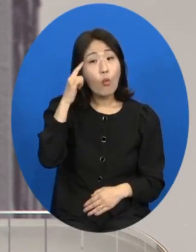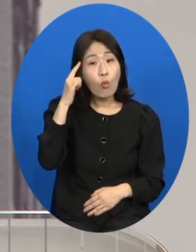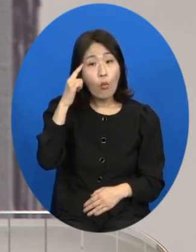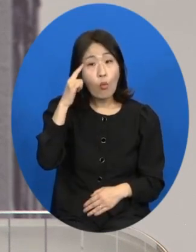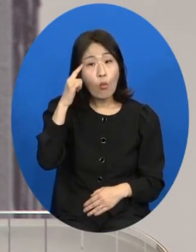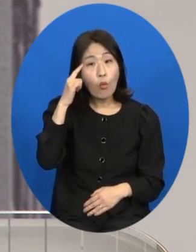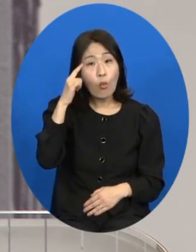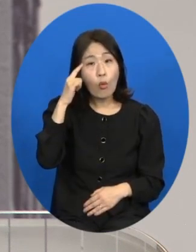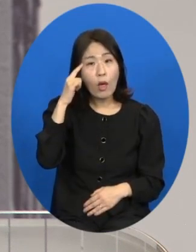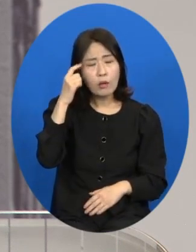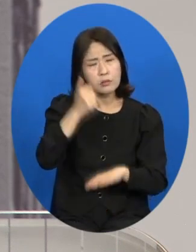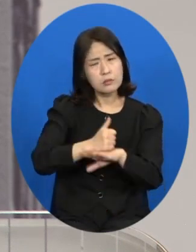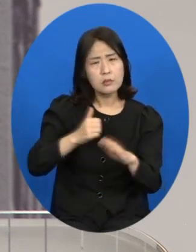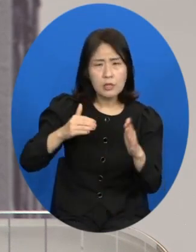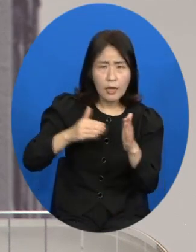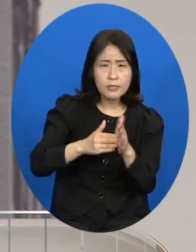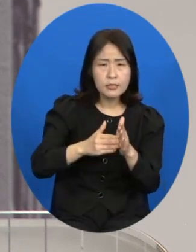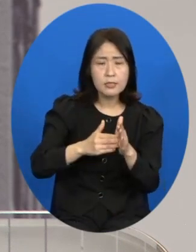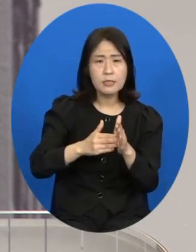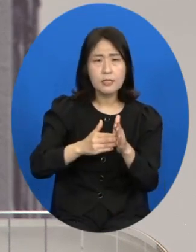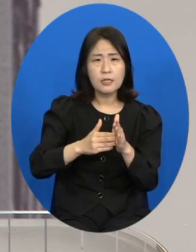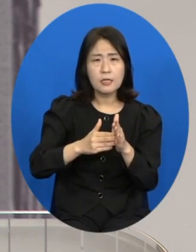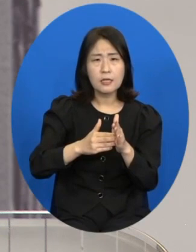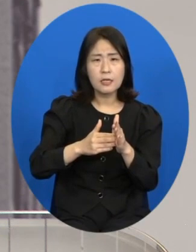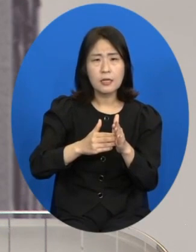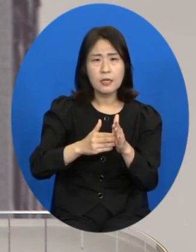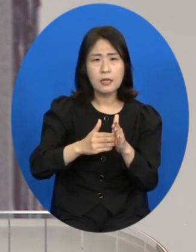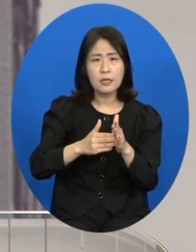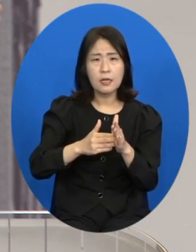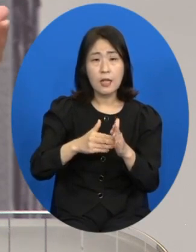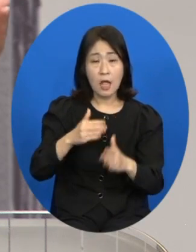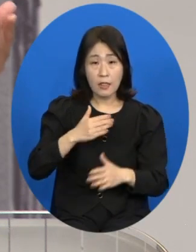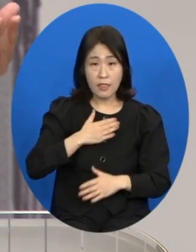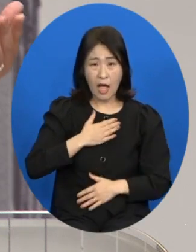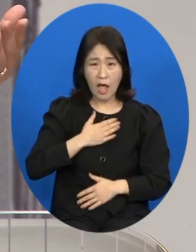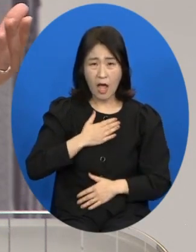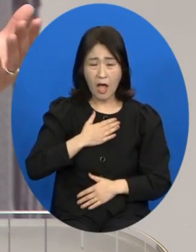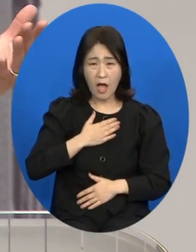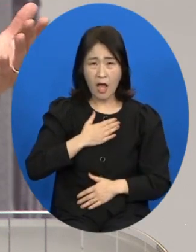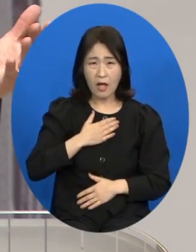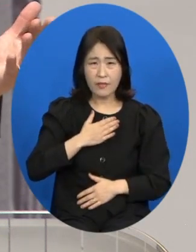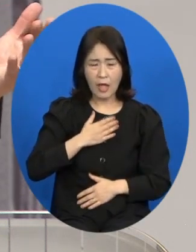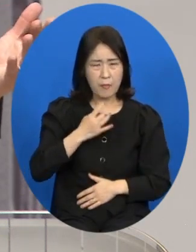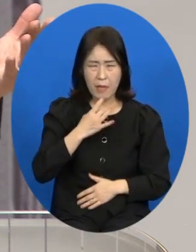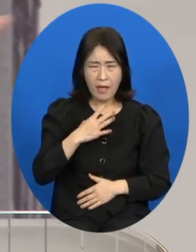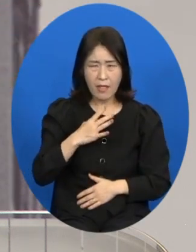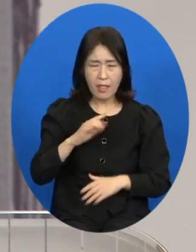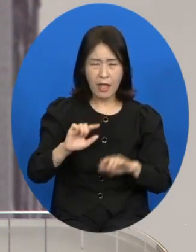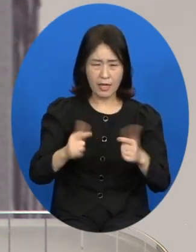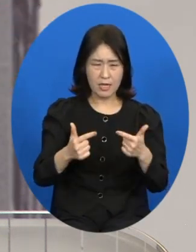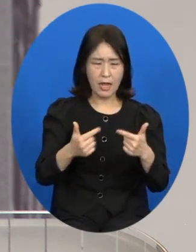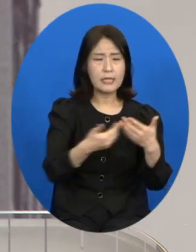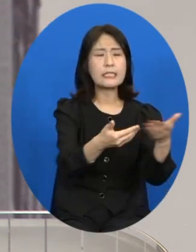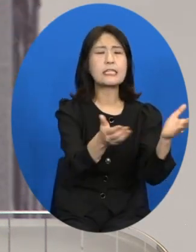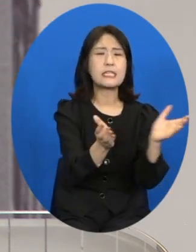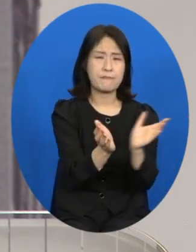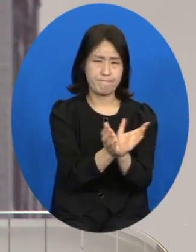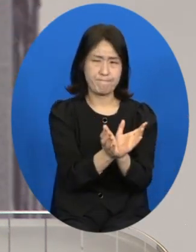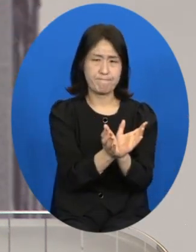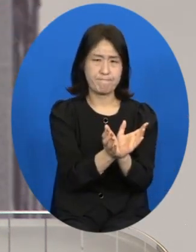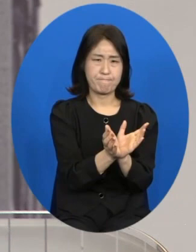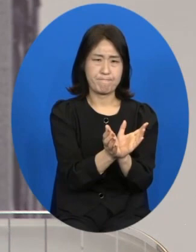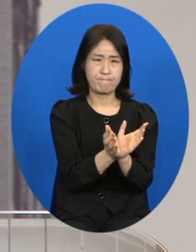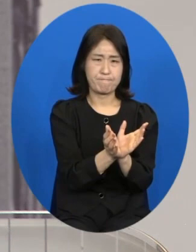완주하려면 자신의 레이스가 자신만의 문제가 아니라 모든 팀원들이 달린 문제니까요 우리의 신앙이 우리만의 문제가